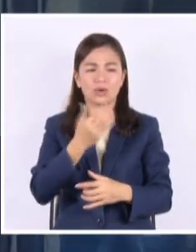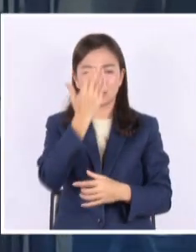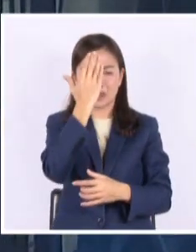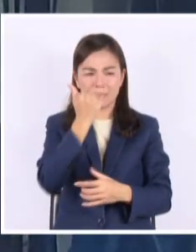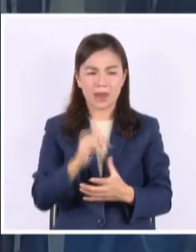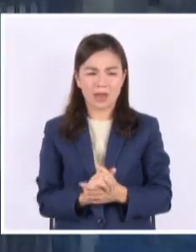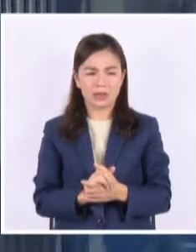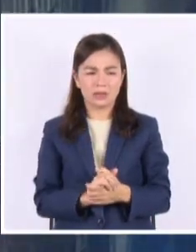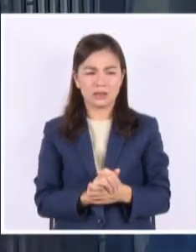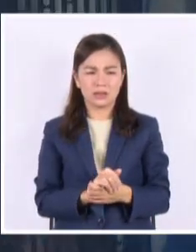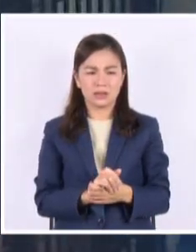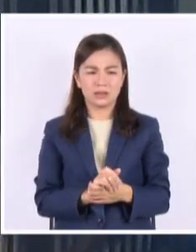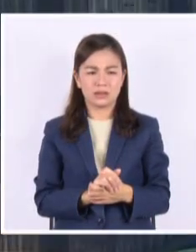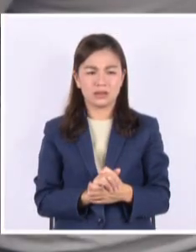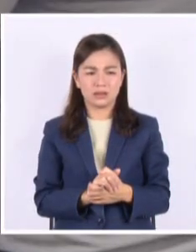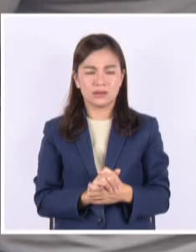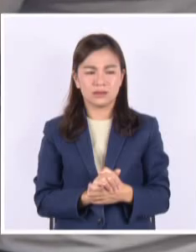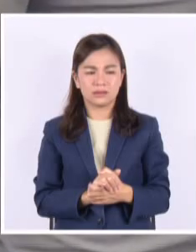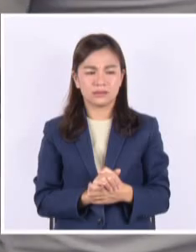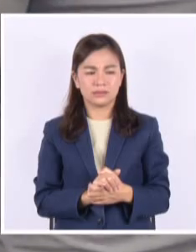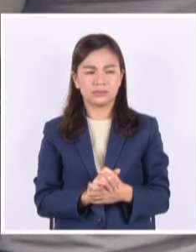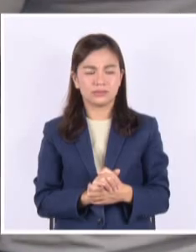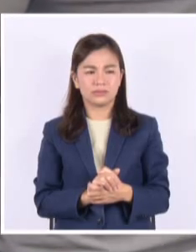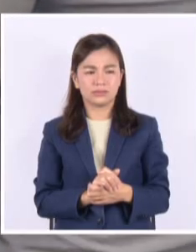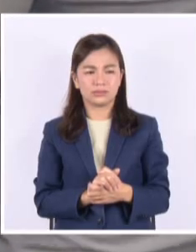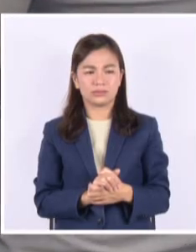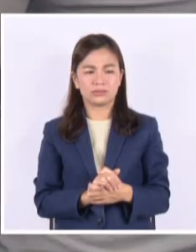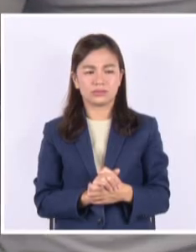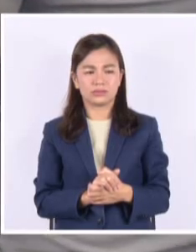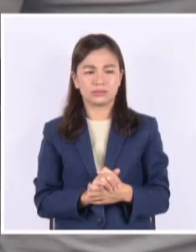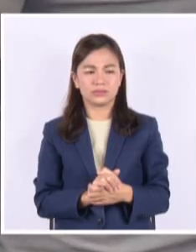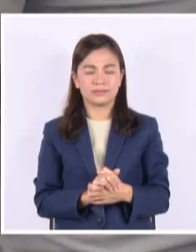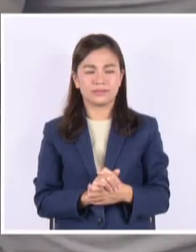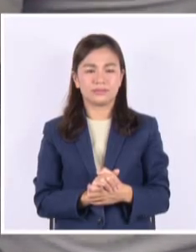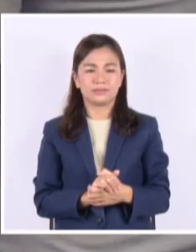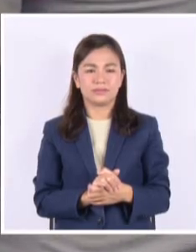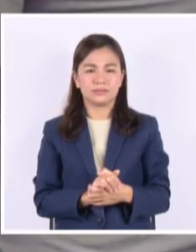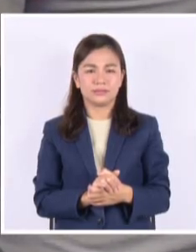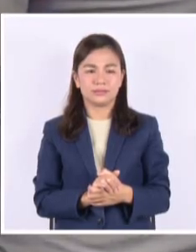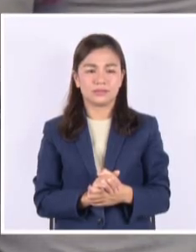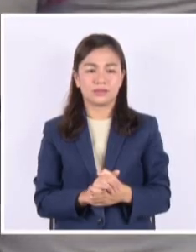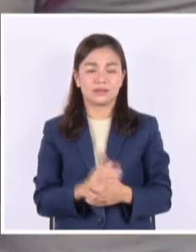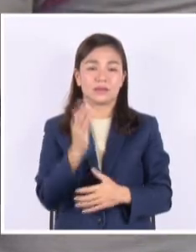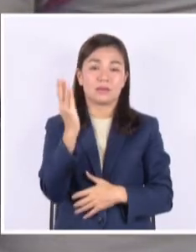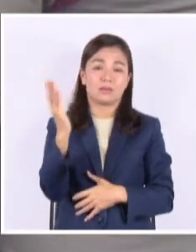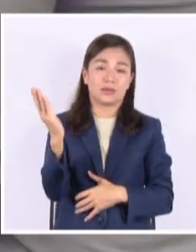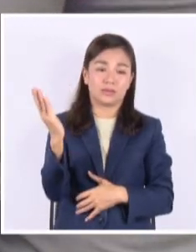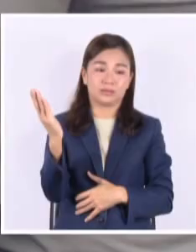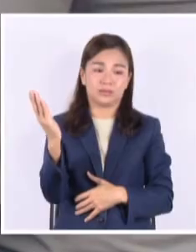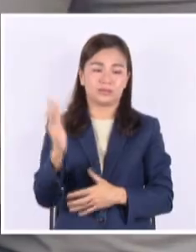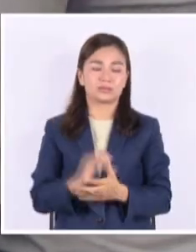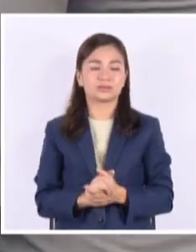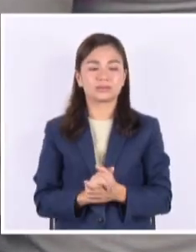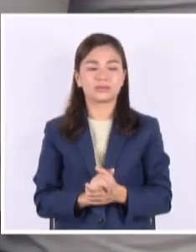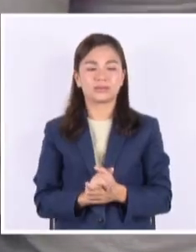ที่นี่ที่เขาโทษที่นี่ เนี่ยคุณผู้ชมครับก็คือที่เห็นอยู่เนี่ยลุงคนนี้เนี่ยนะเขาเรียกว่าทิ